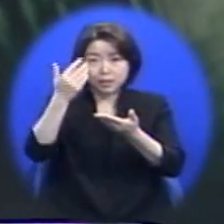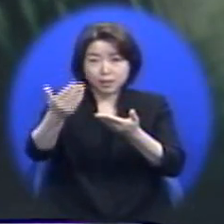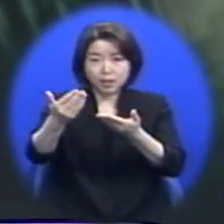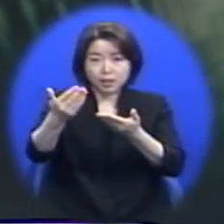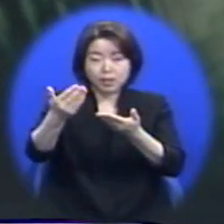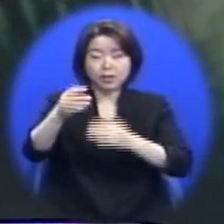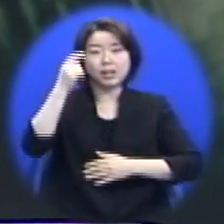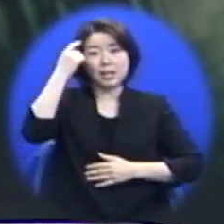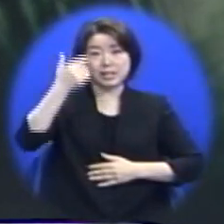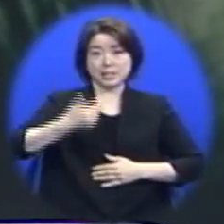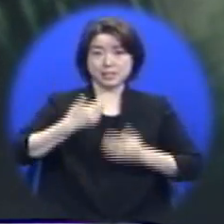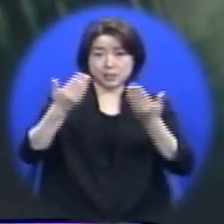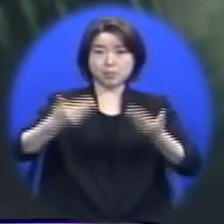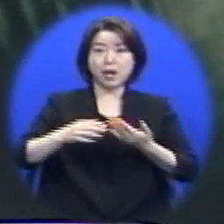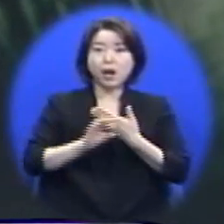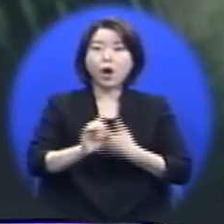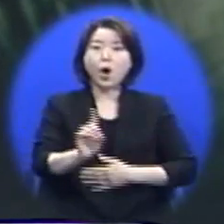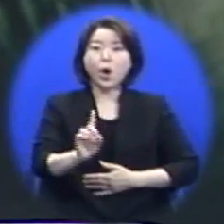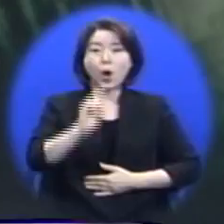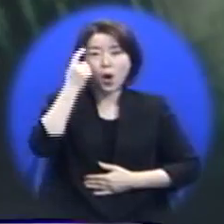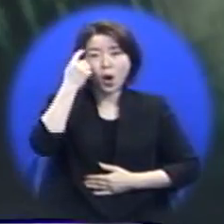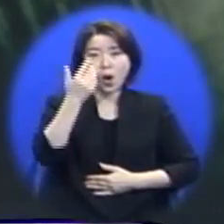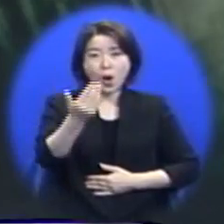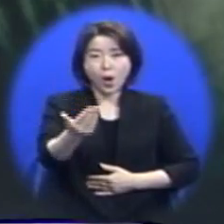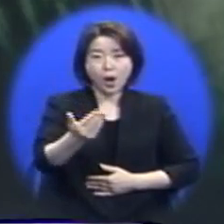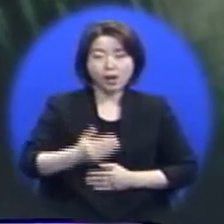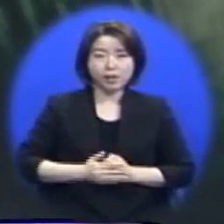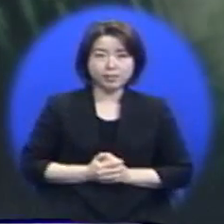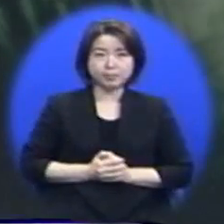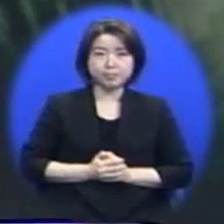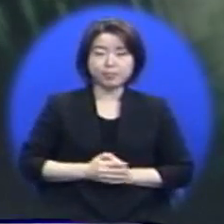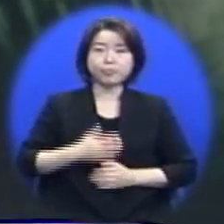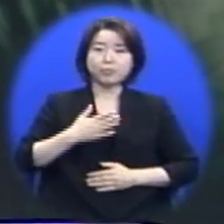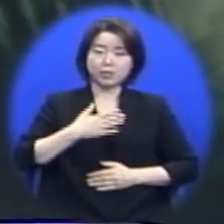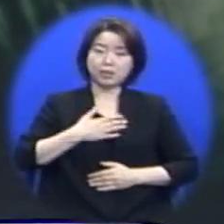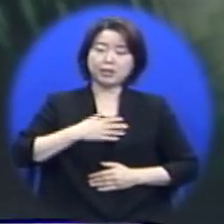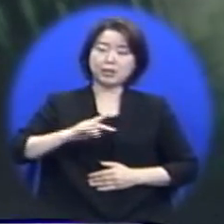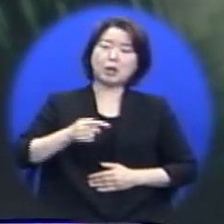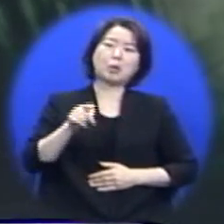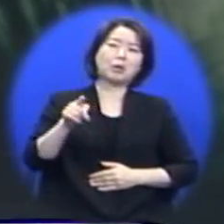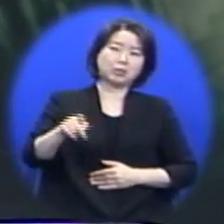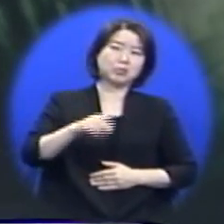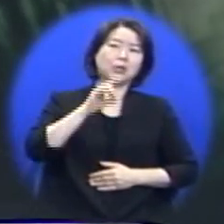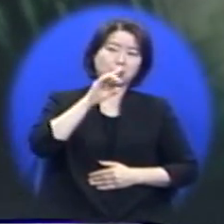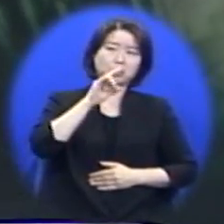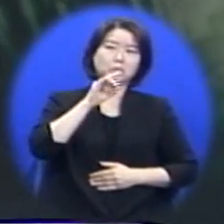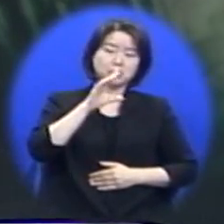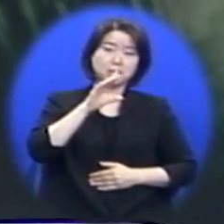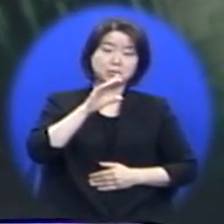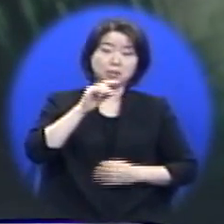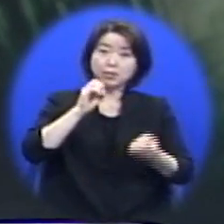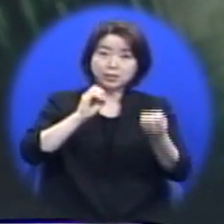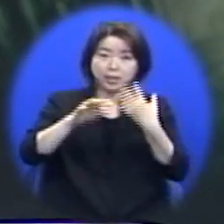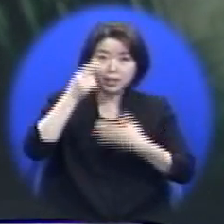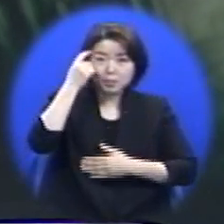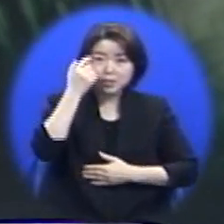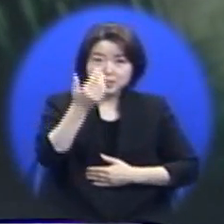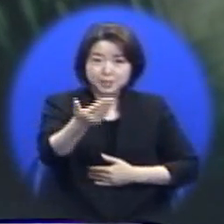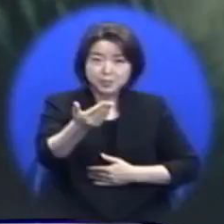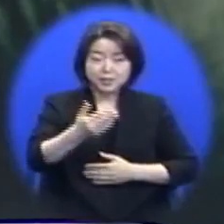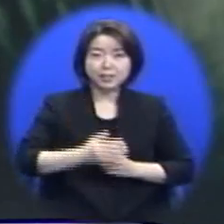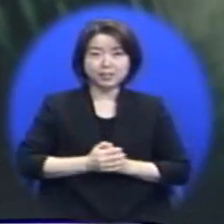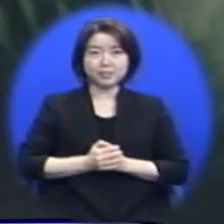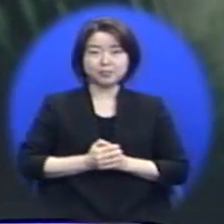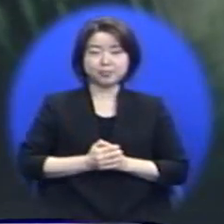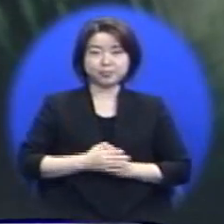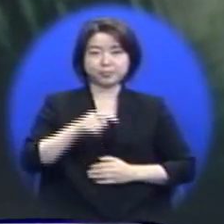질문을 받는다면 또 어떻게 하시겠어요? 나도 그게 궁금했어. 이렇게 대답하시겠습니까?